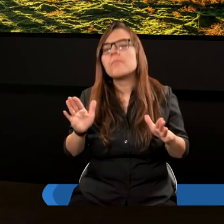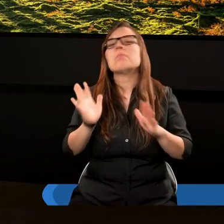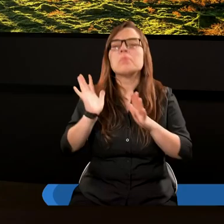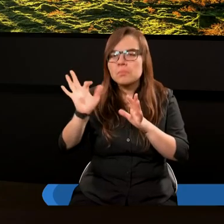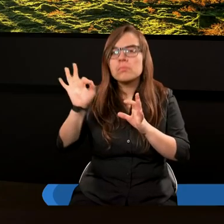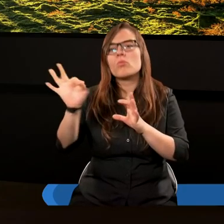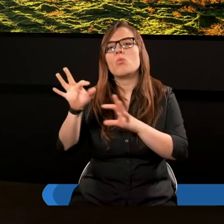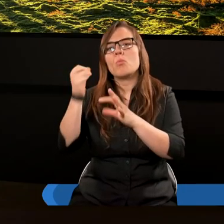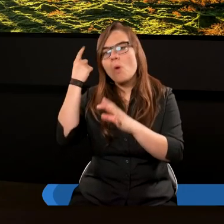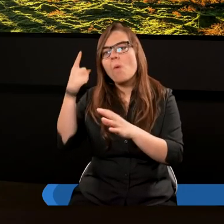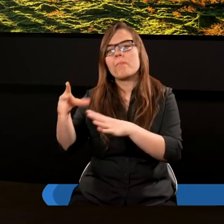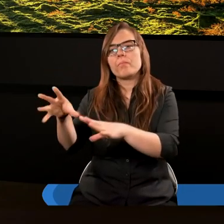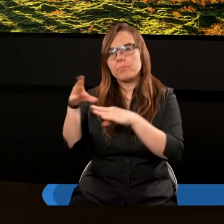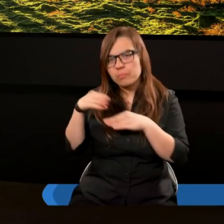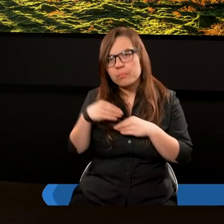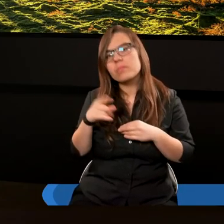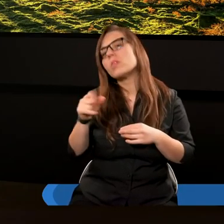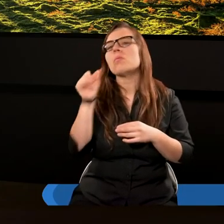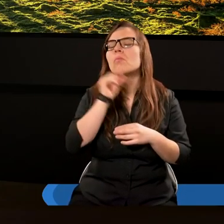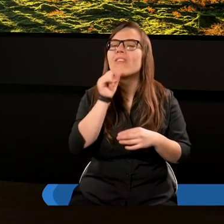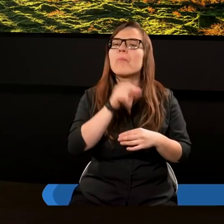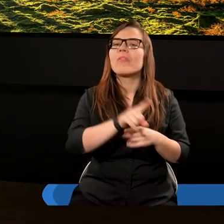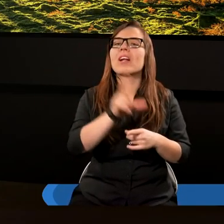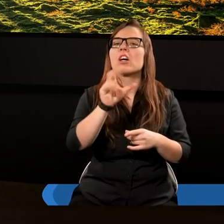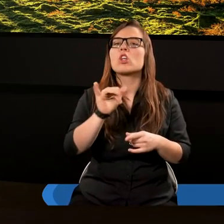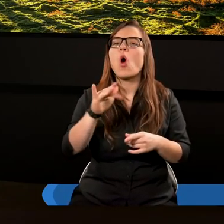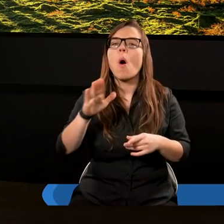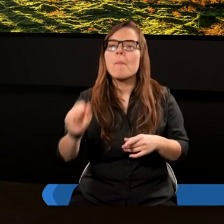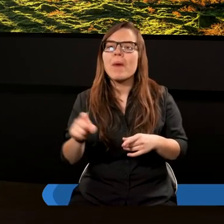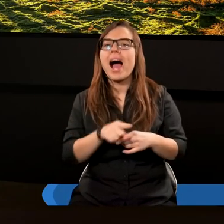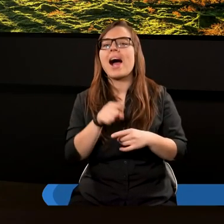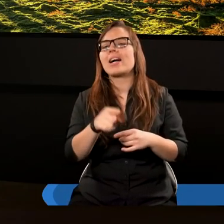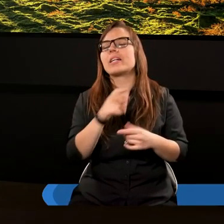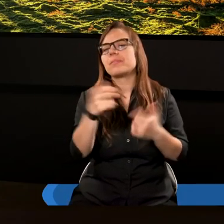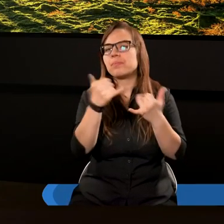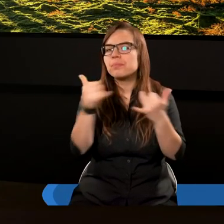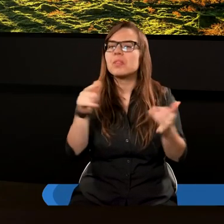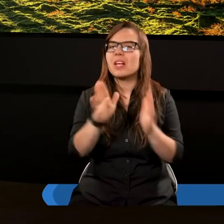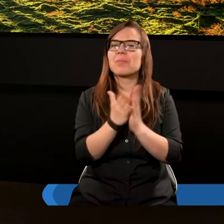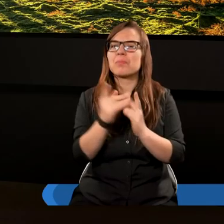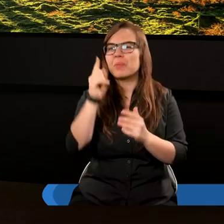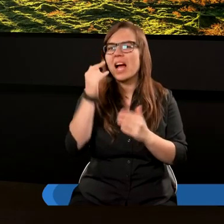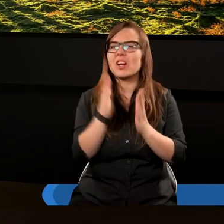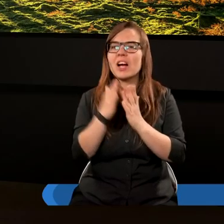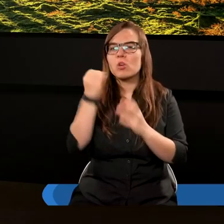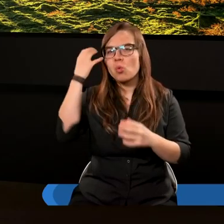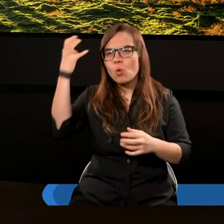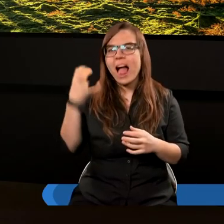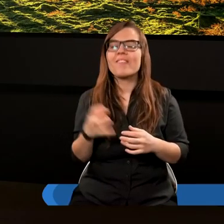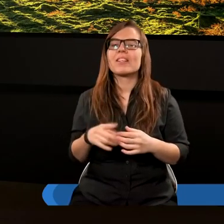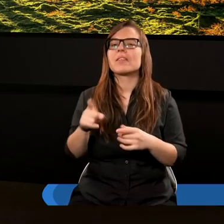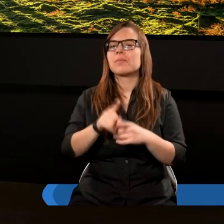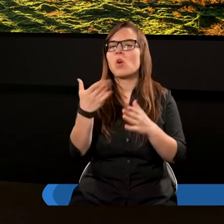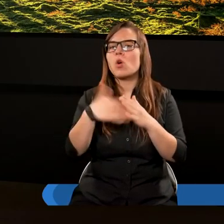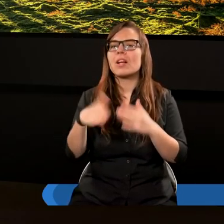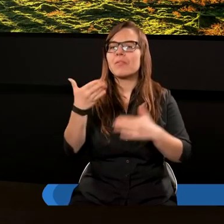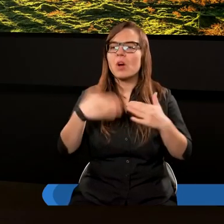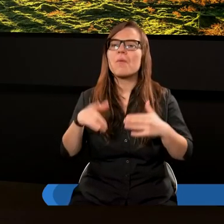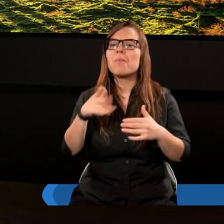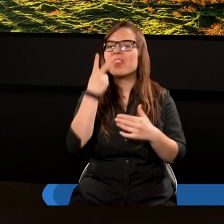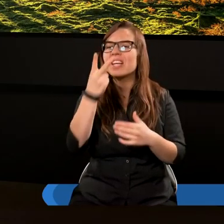pomysł, aby wypróbować Joba. I tak samo w pierwszej księdze królewskiej, ostatni rozdział, to jest wizja